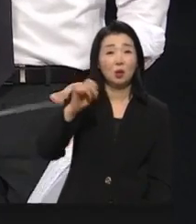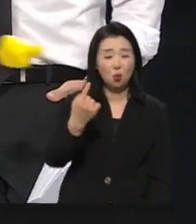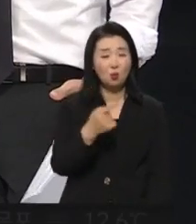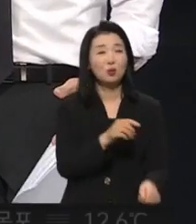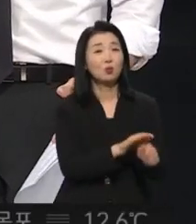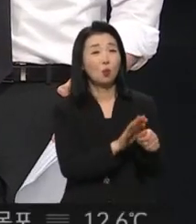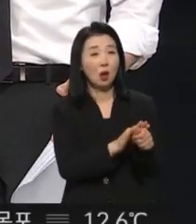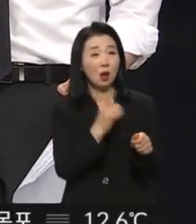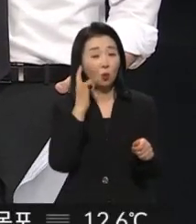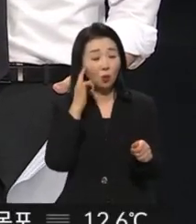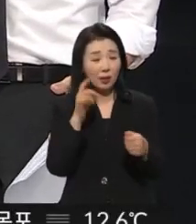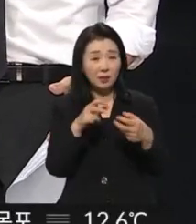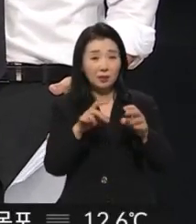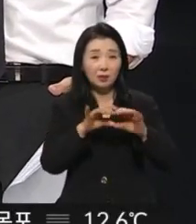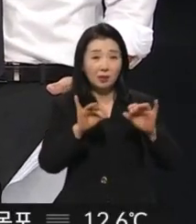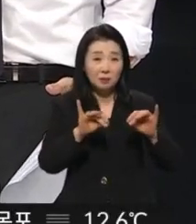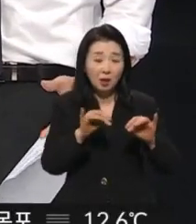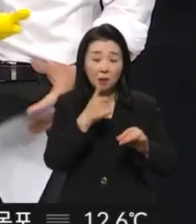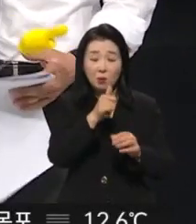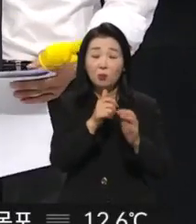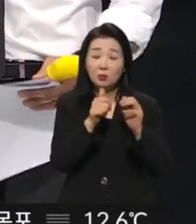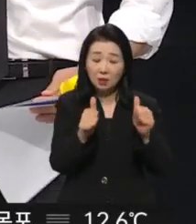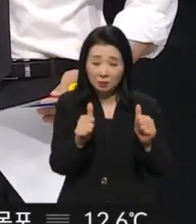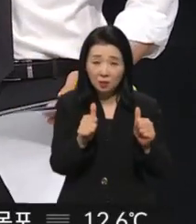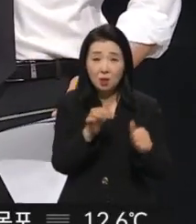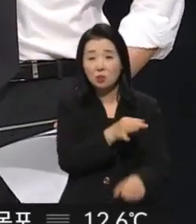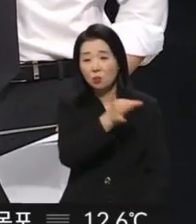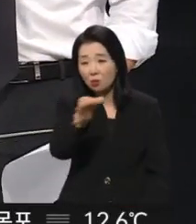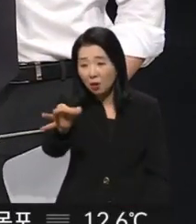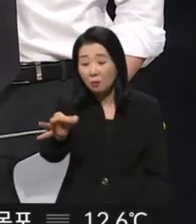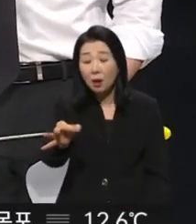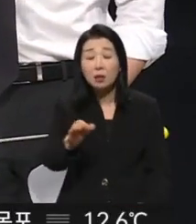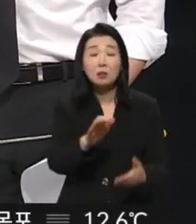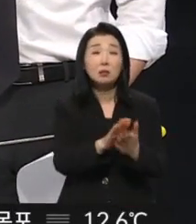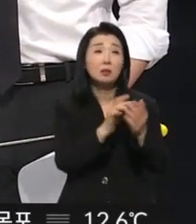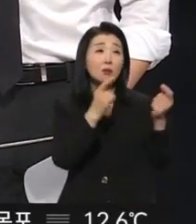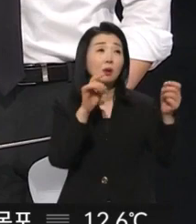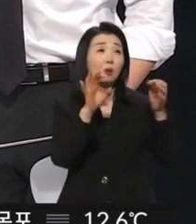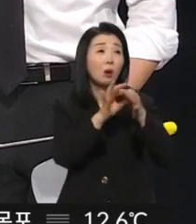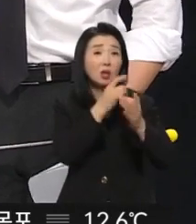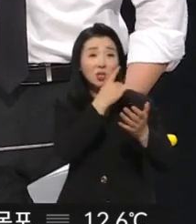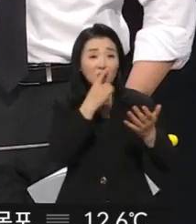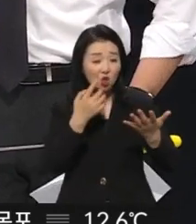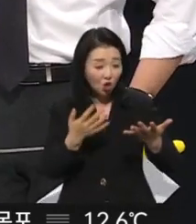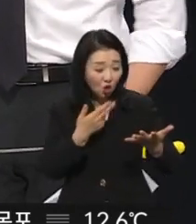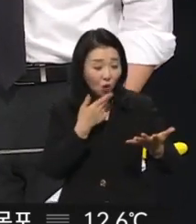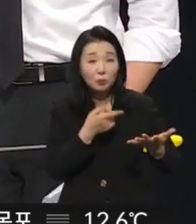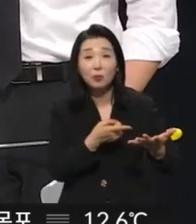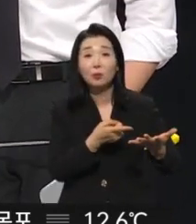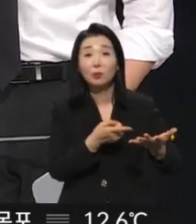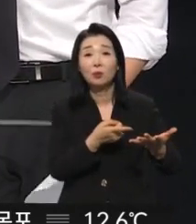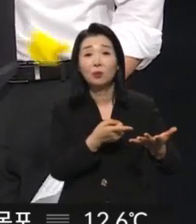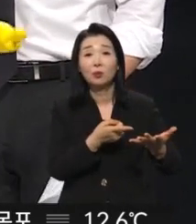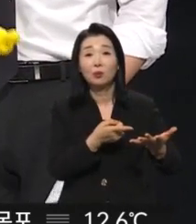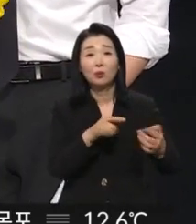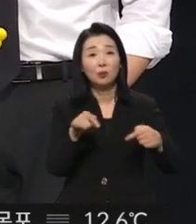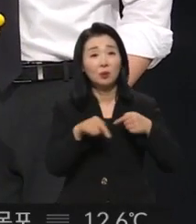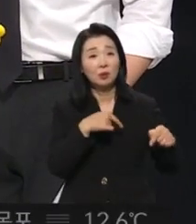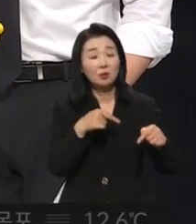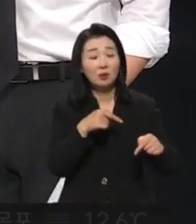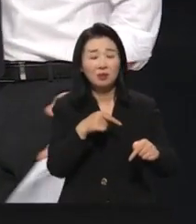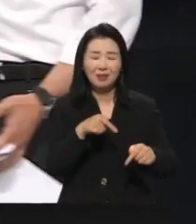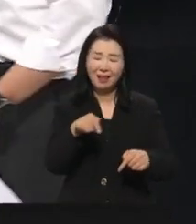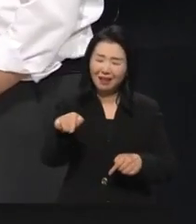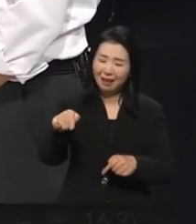이 대장동이나 변호사비 대납이나 모두 이 대표가 직접 연루된 명백한 증거가 하나도 없다고 봤는데요. 정치적